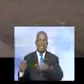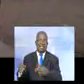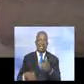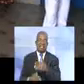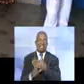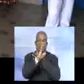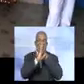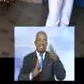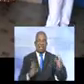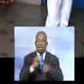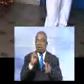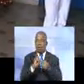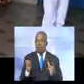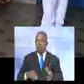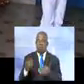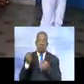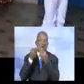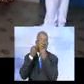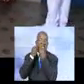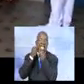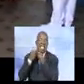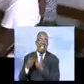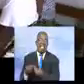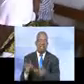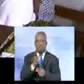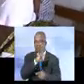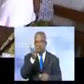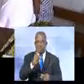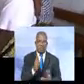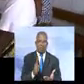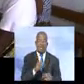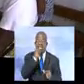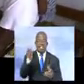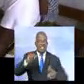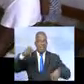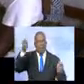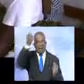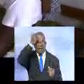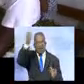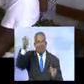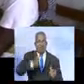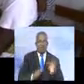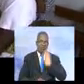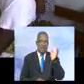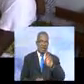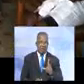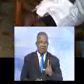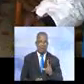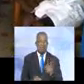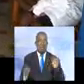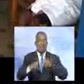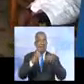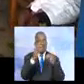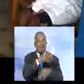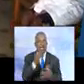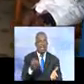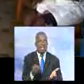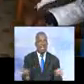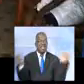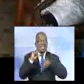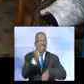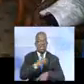sang. Elle n'est pas une maladie mentale. Il existe des facteurs déclencheurs chez certains patients, par exemple